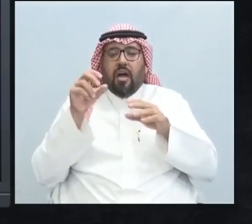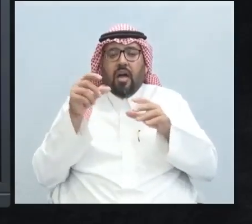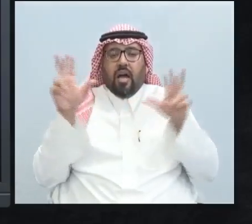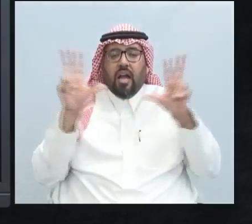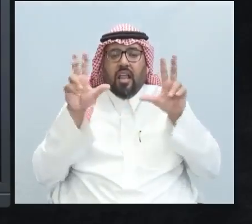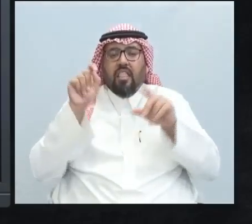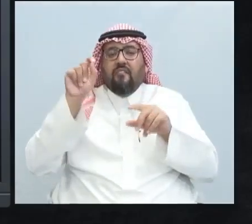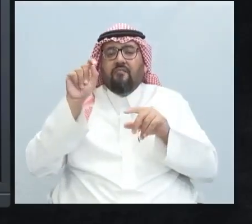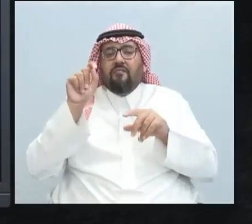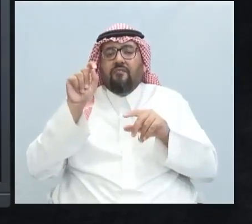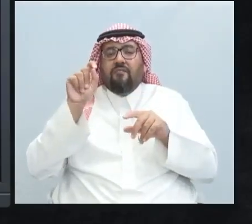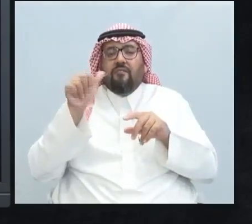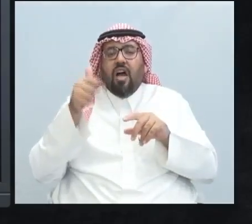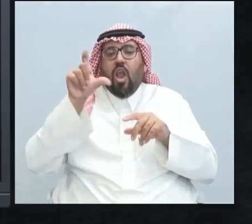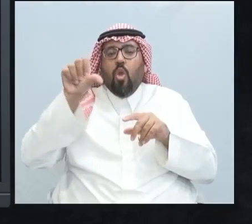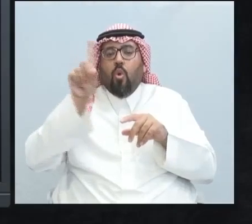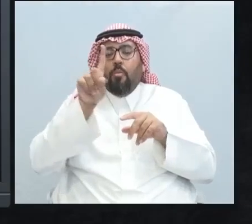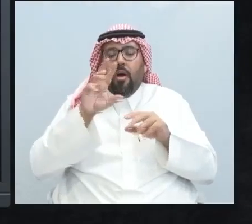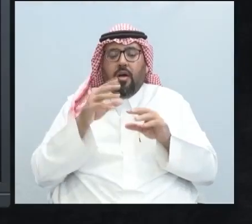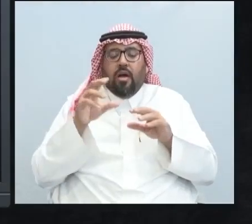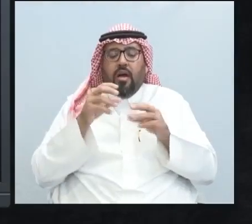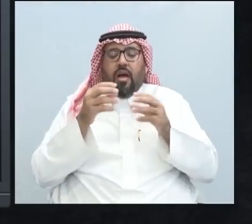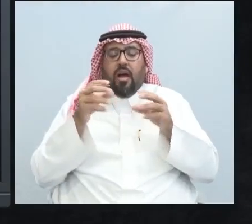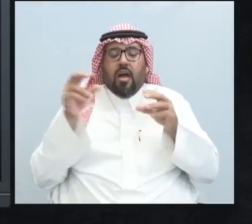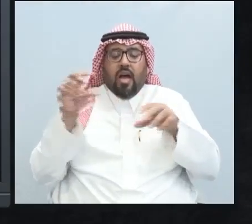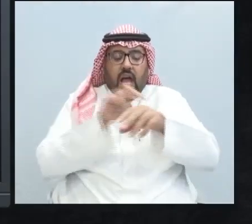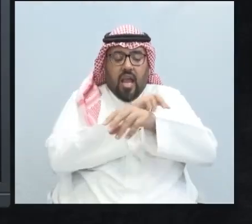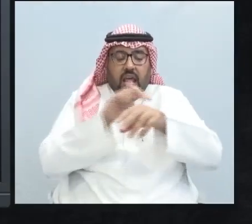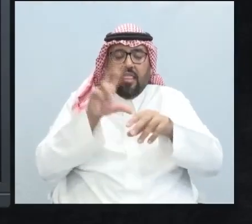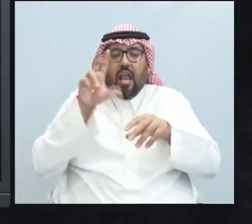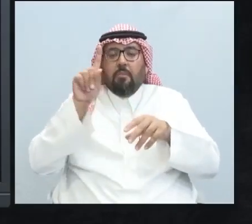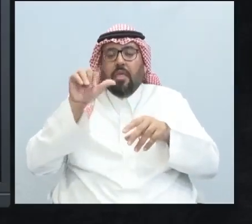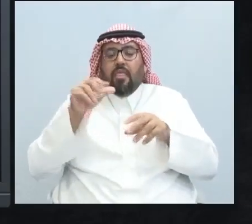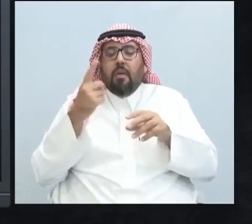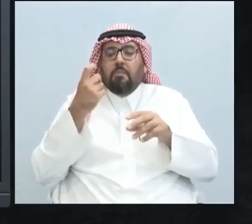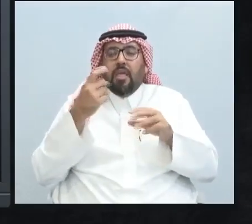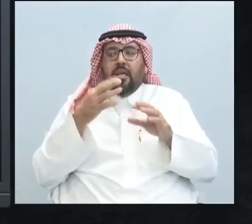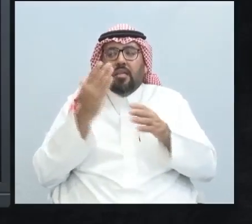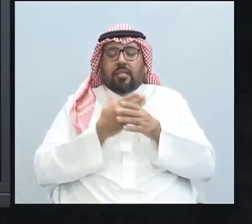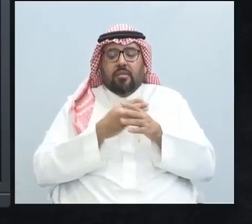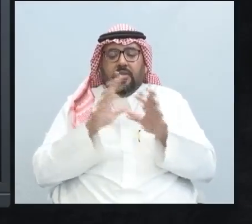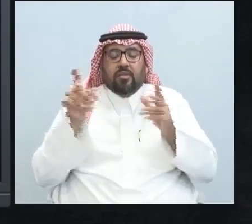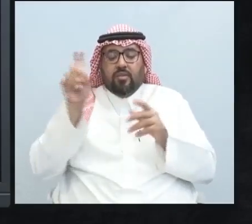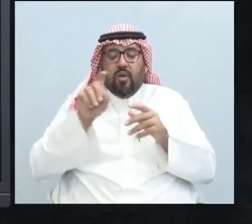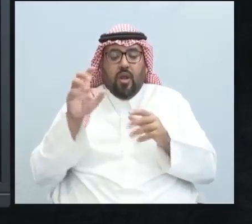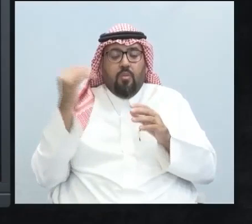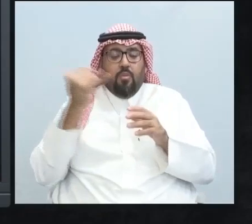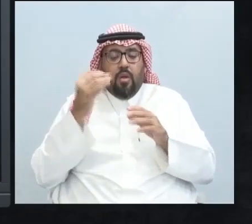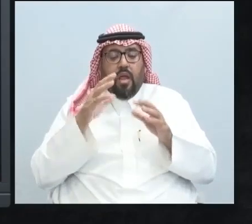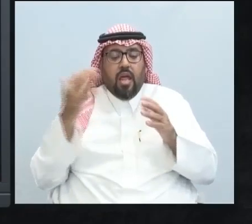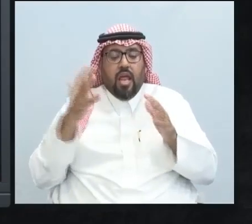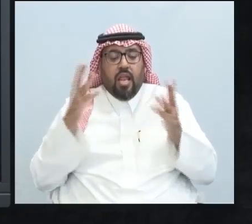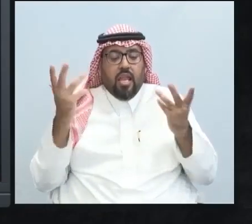منطقه او قناه البيض يصل الى قناه البيض المئات من الحيوات المنويه عللنا ابرز سؤال مهم علل